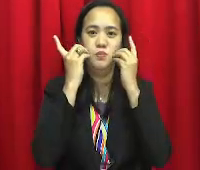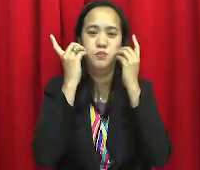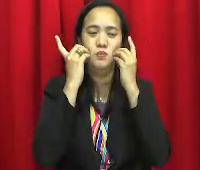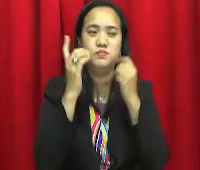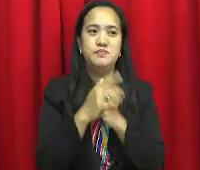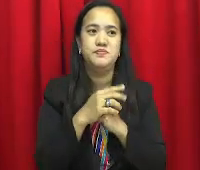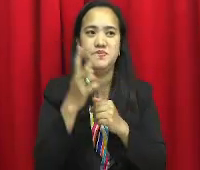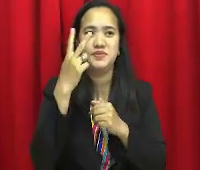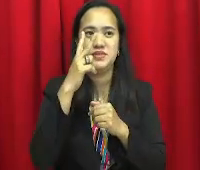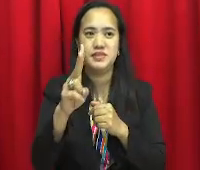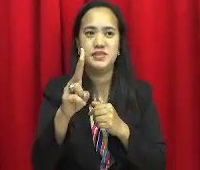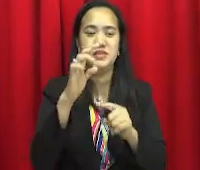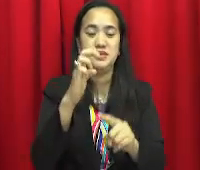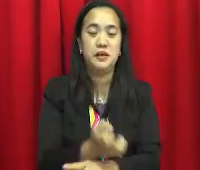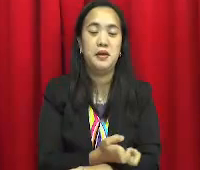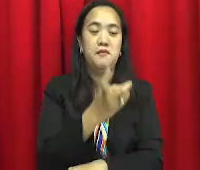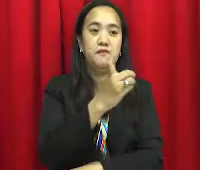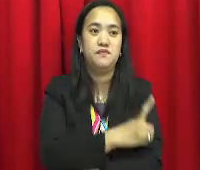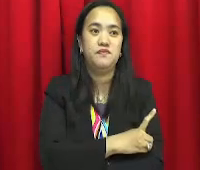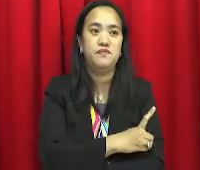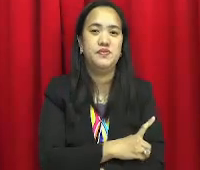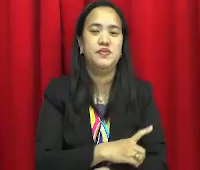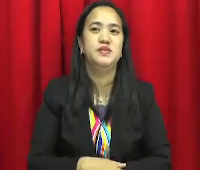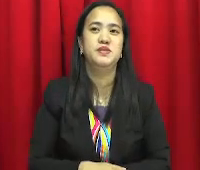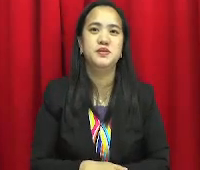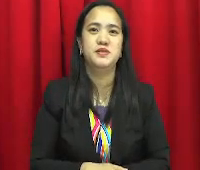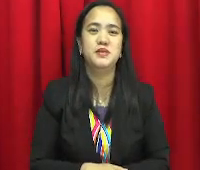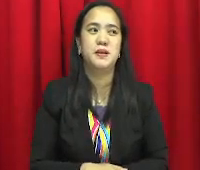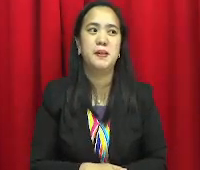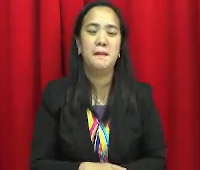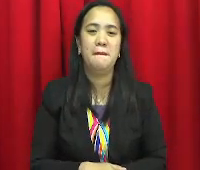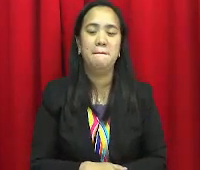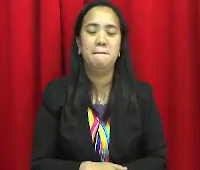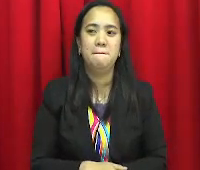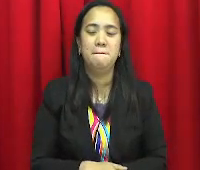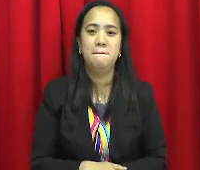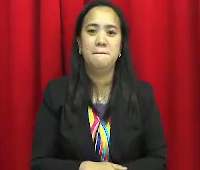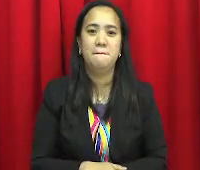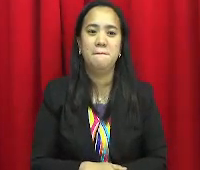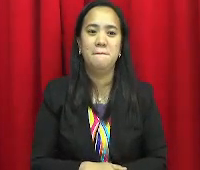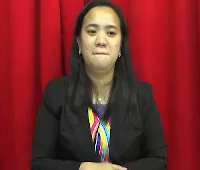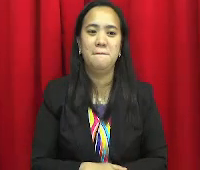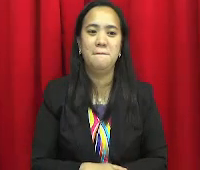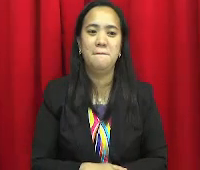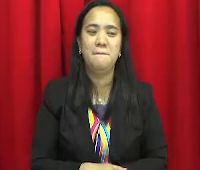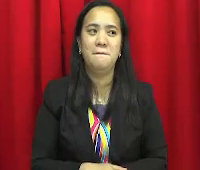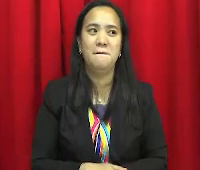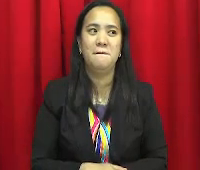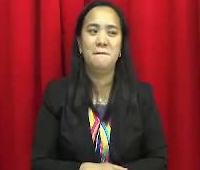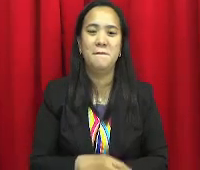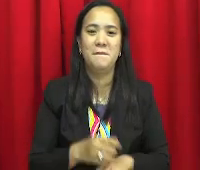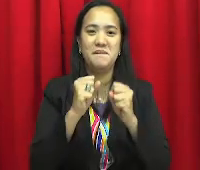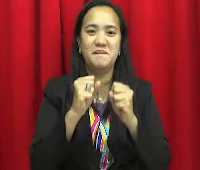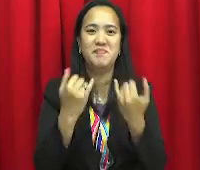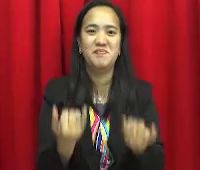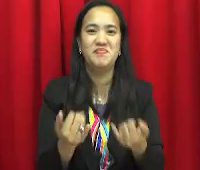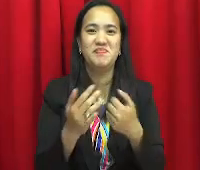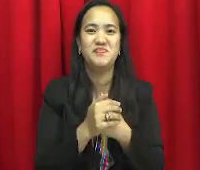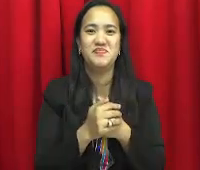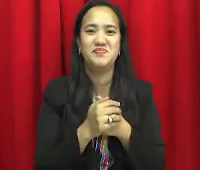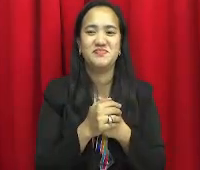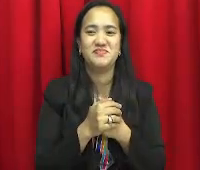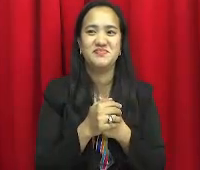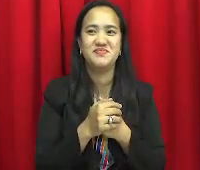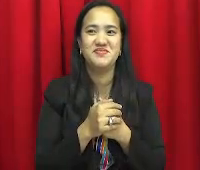I-inspectionin ko yan araw-araw ha, yung pinapagawa ko sa iyo. Okay? Alright, so magpapaalam. Papaalam na kami muli